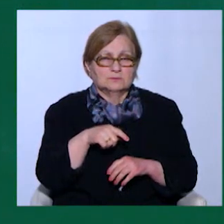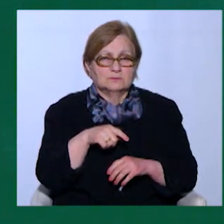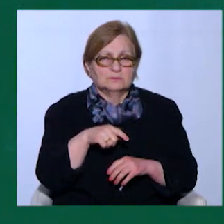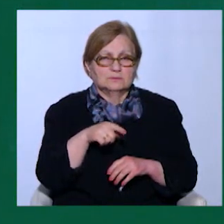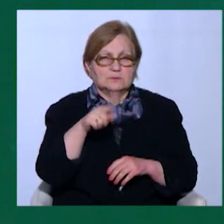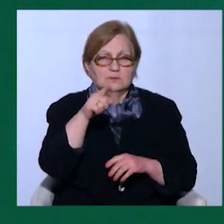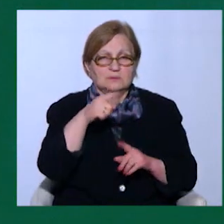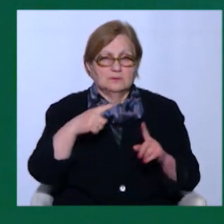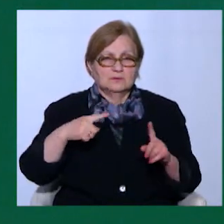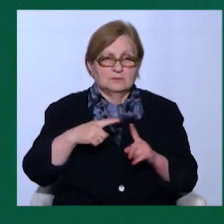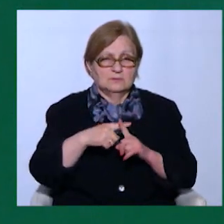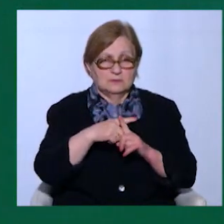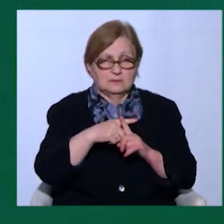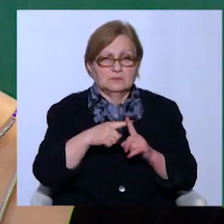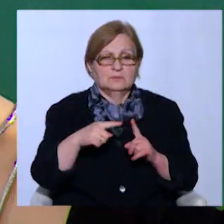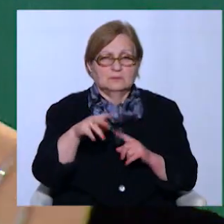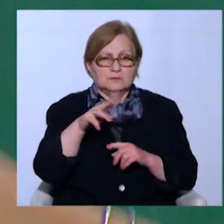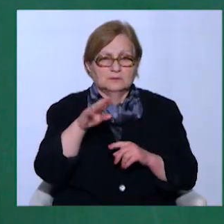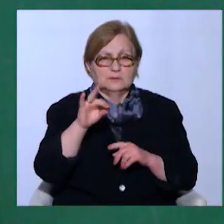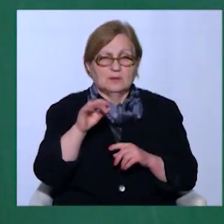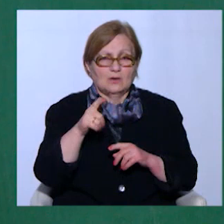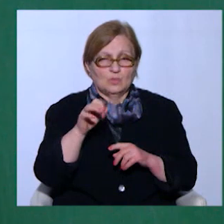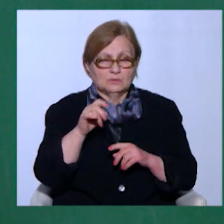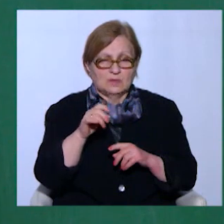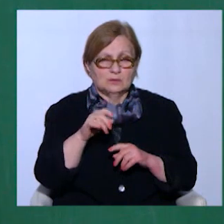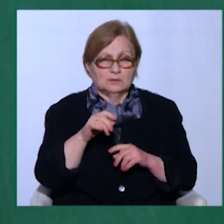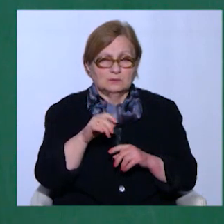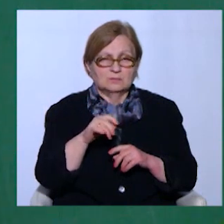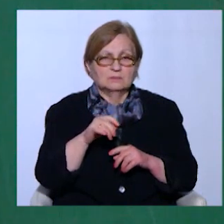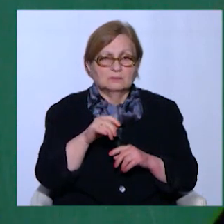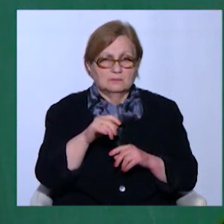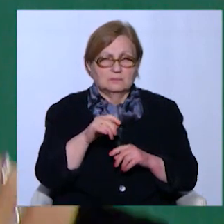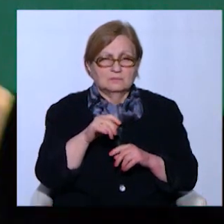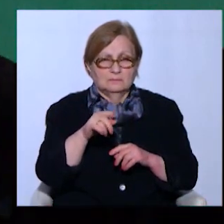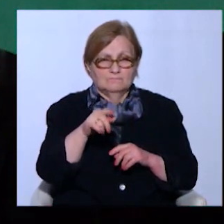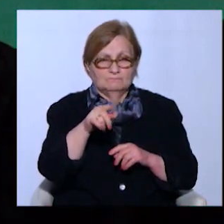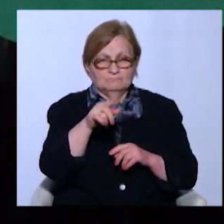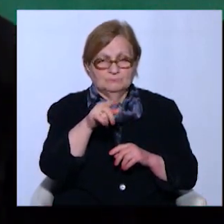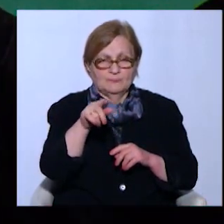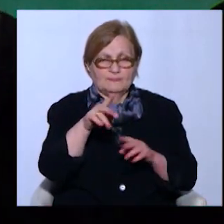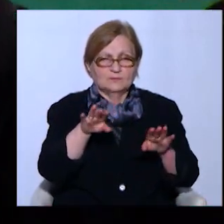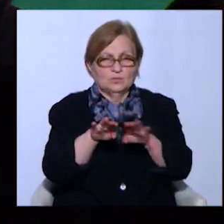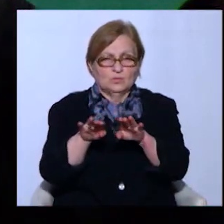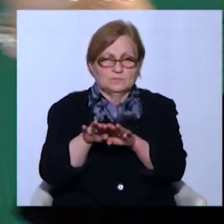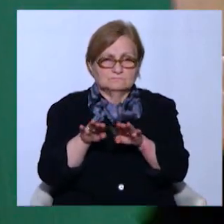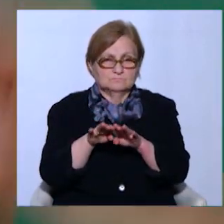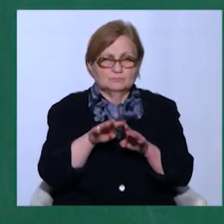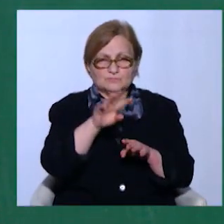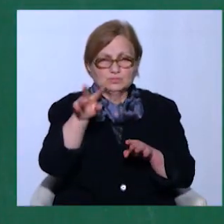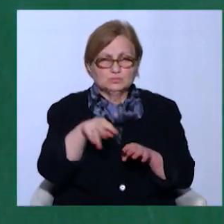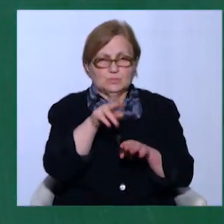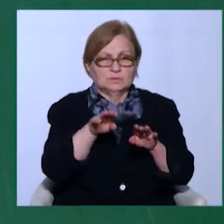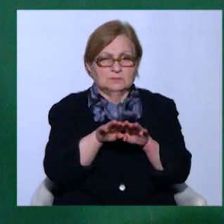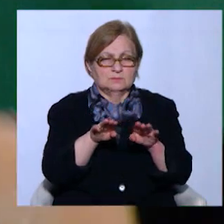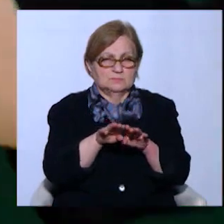პარალელოგრამში შუაზე იყოფა, ესე იგი AO უდრის OC-ს და BO და ოდე ერთმანეთის ტოლია. ასეთი ტოლი